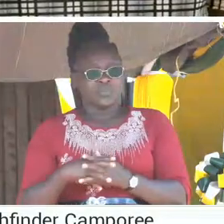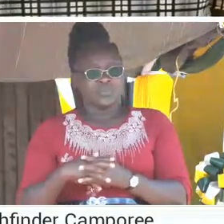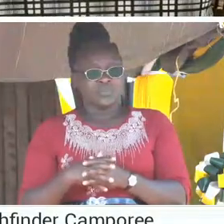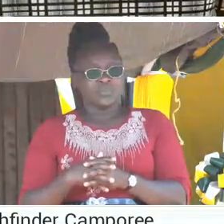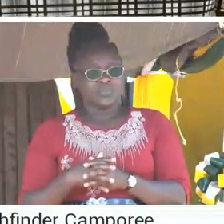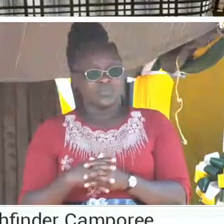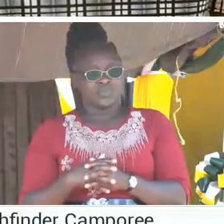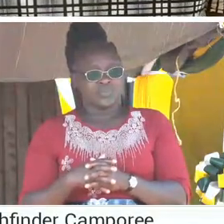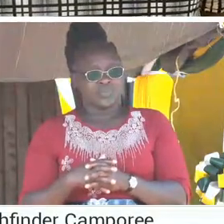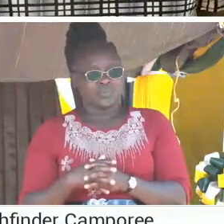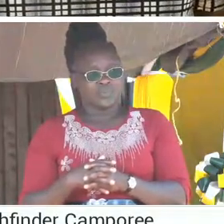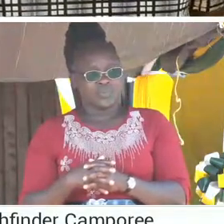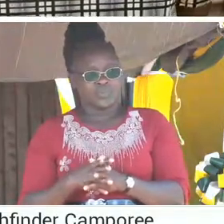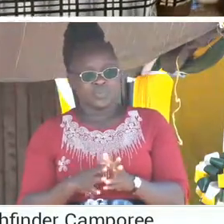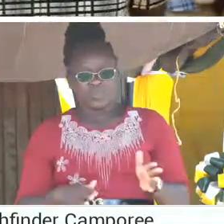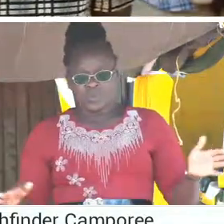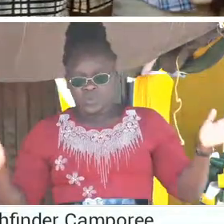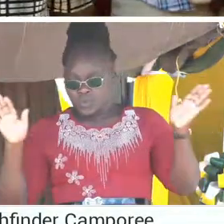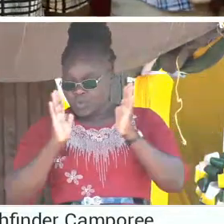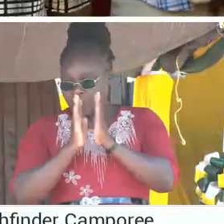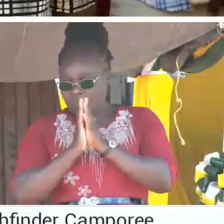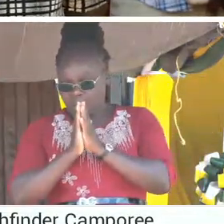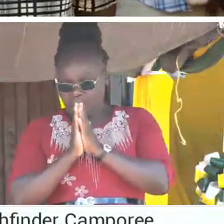ya saka na sadaka.